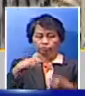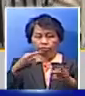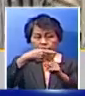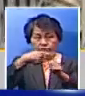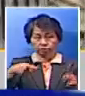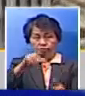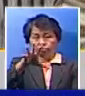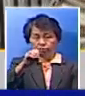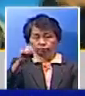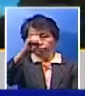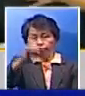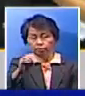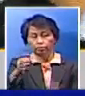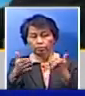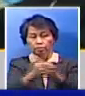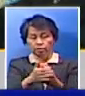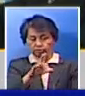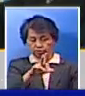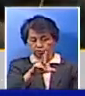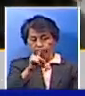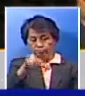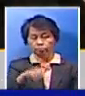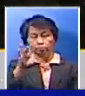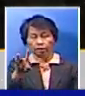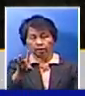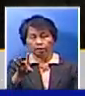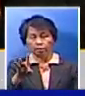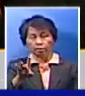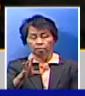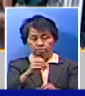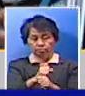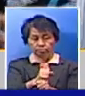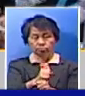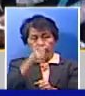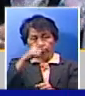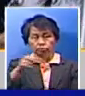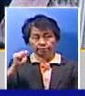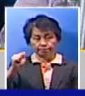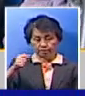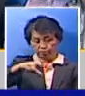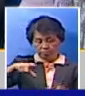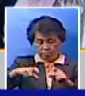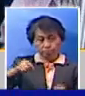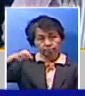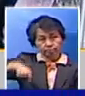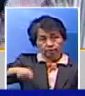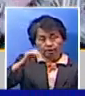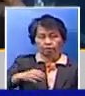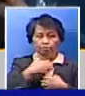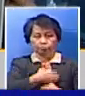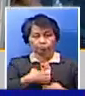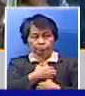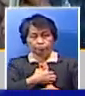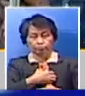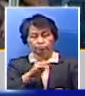sebanyak 50% sehingga 31 Ogos ini. Penebusan mata ganjaran bagi pemegang kad MyRapid juga akan dinikmati